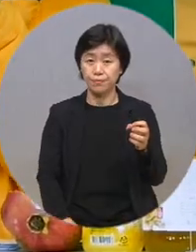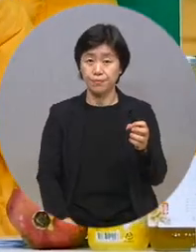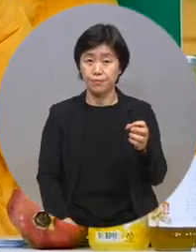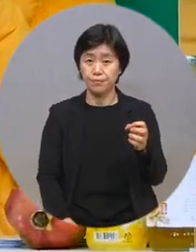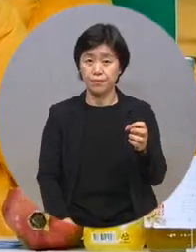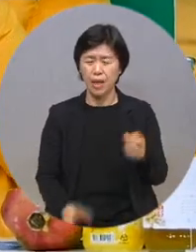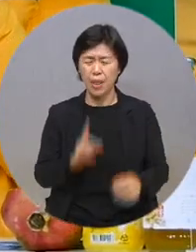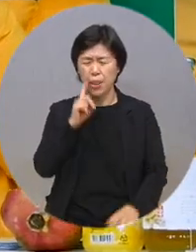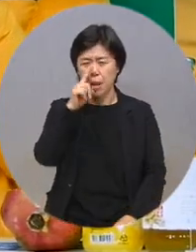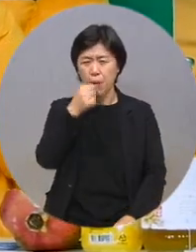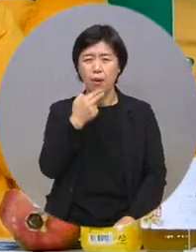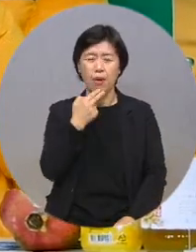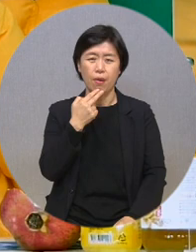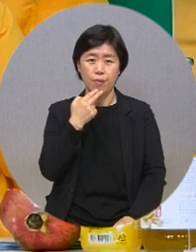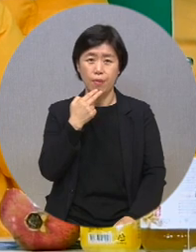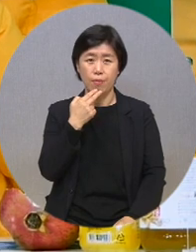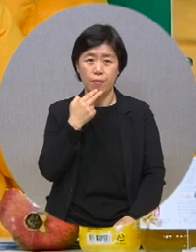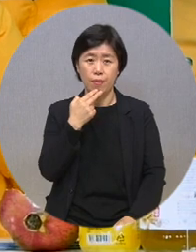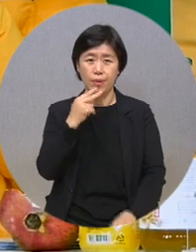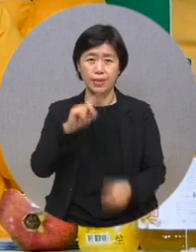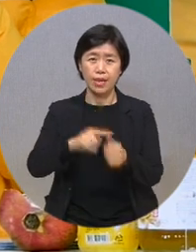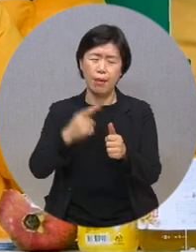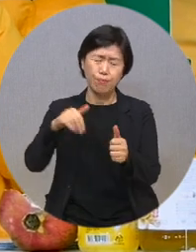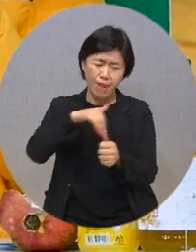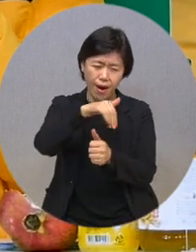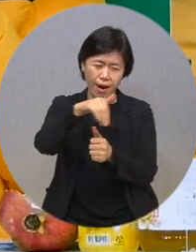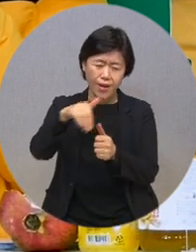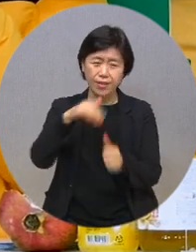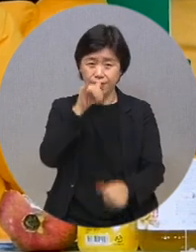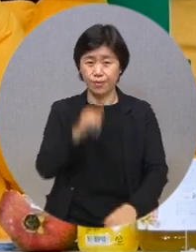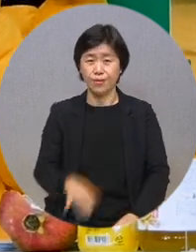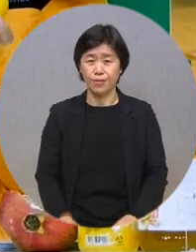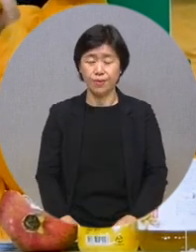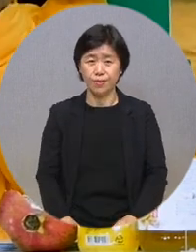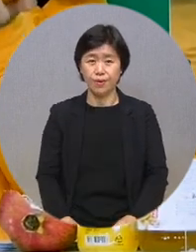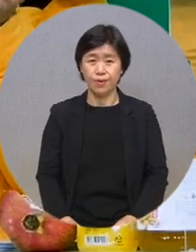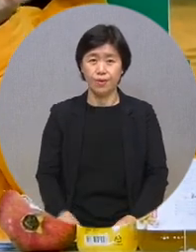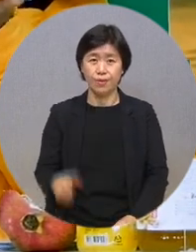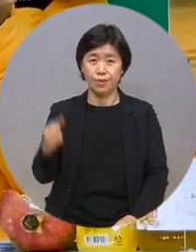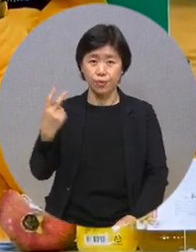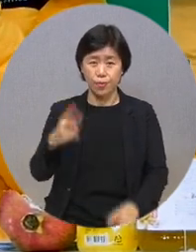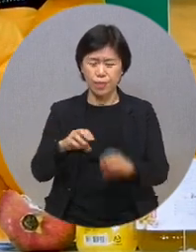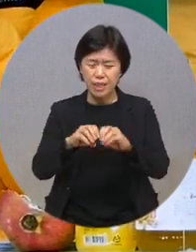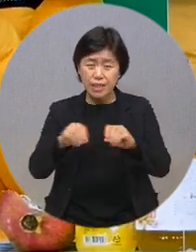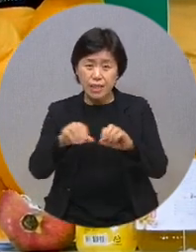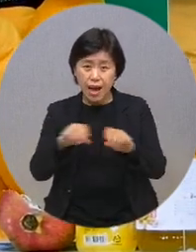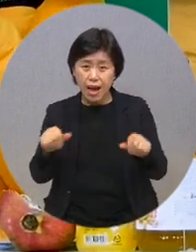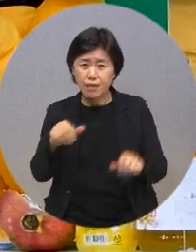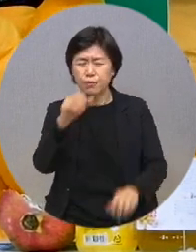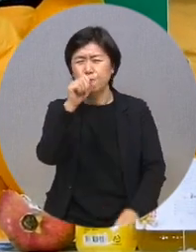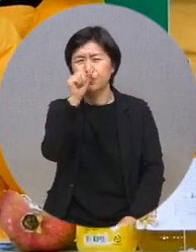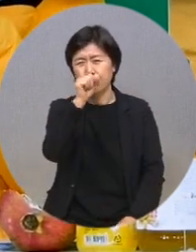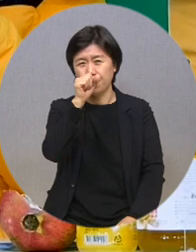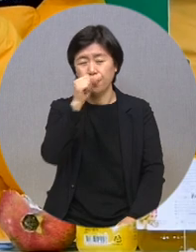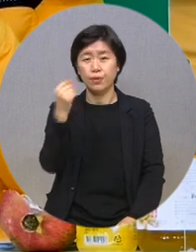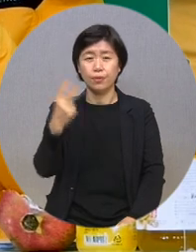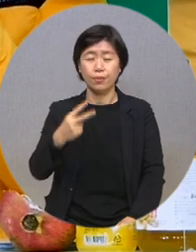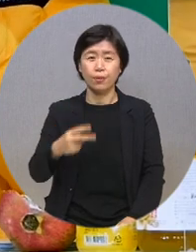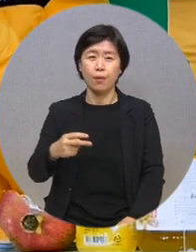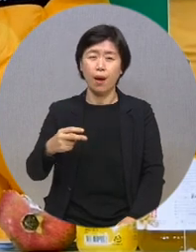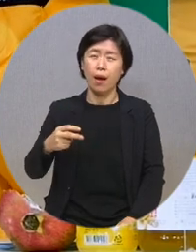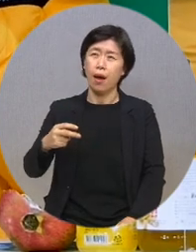오염되지 않는 맑고 깨끗한 자연 환경과 그다음에 그럼. 기후와 그다음에